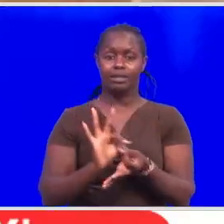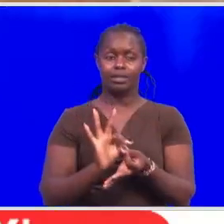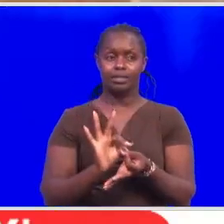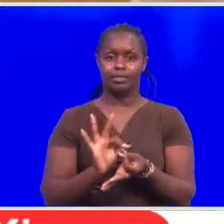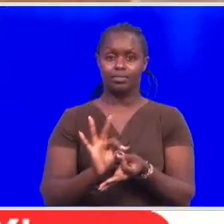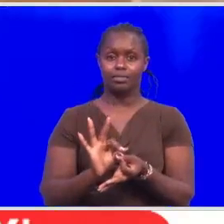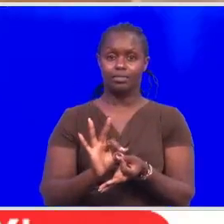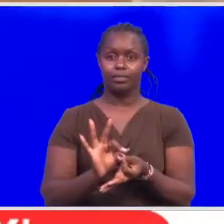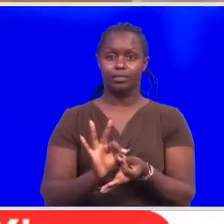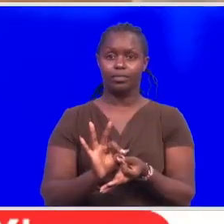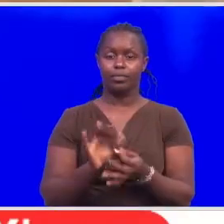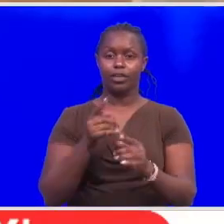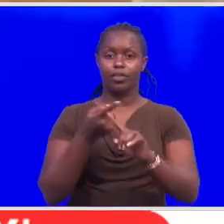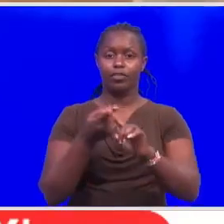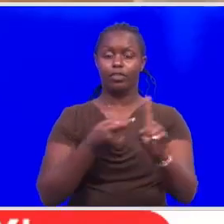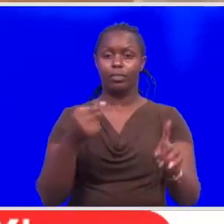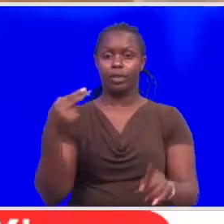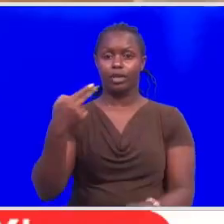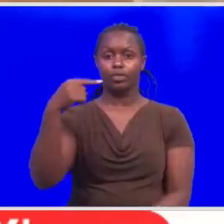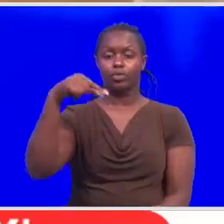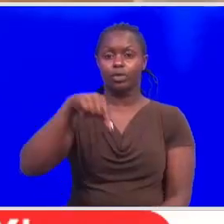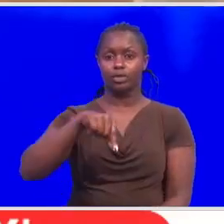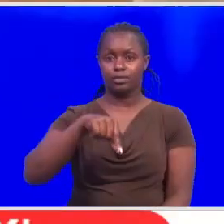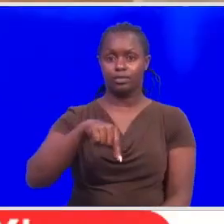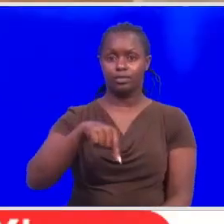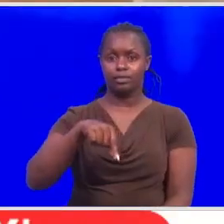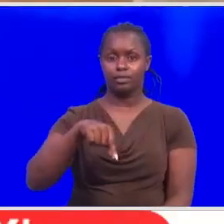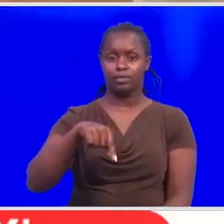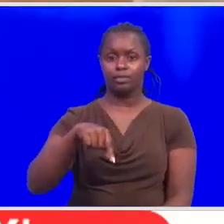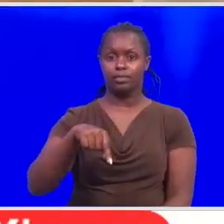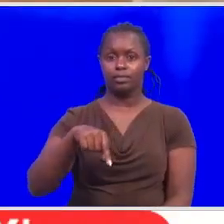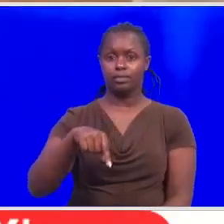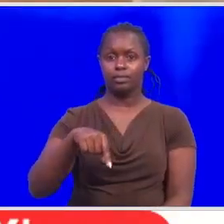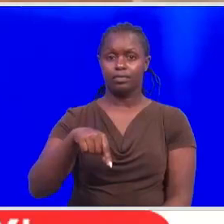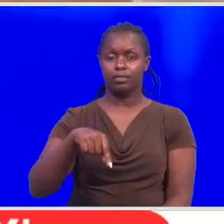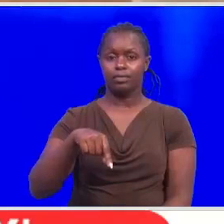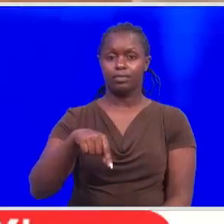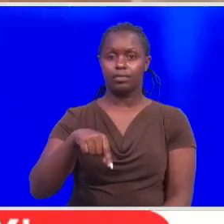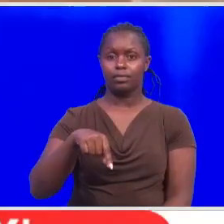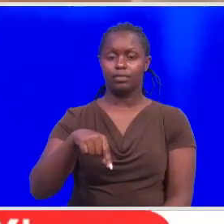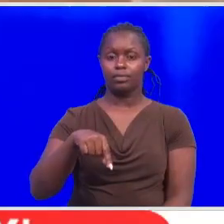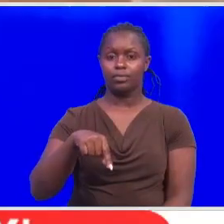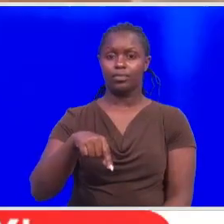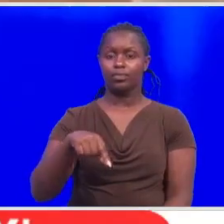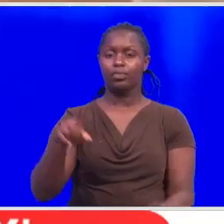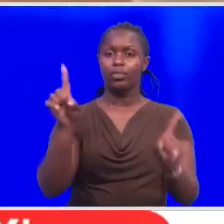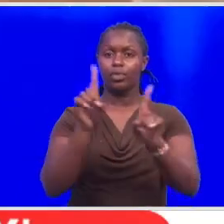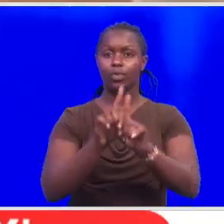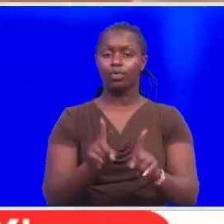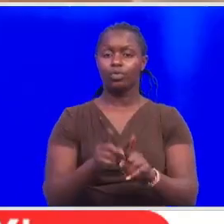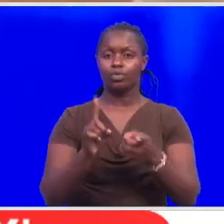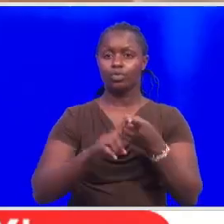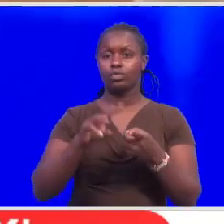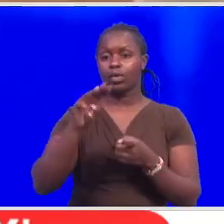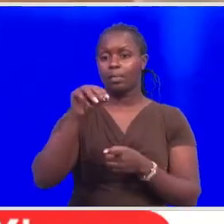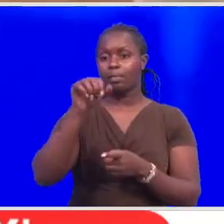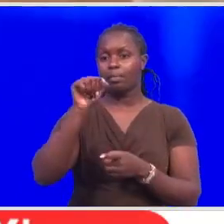hapa regional headquarters ambao wameenda kuchunguza hiyo kisa cha